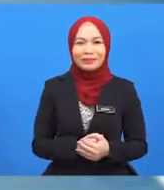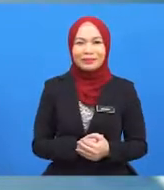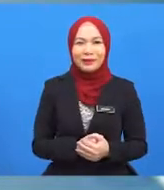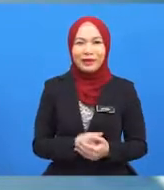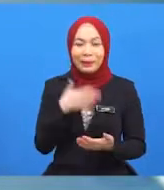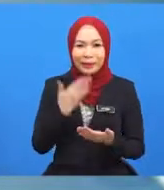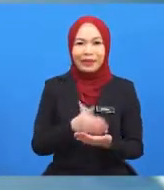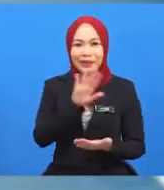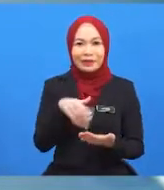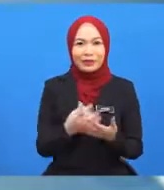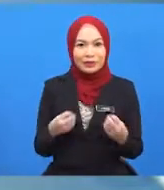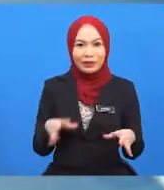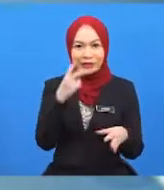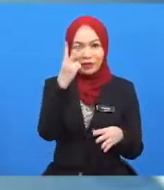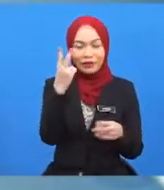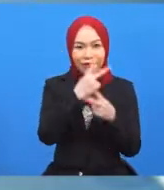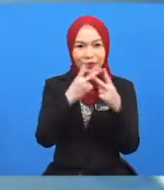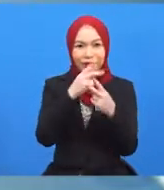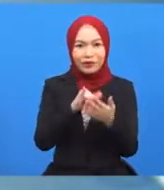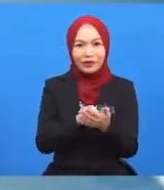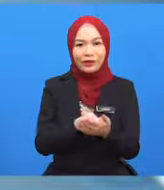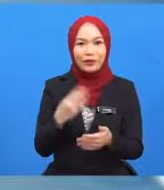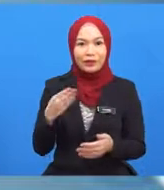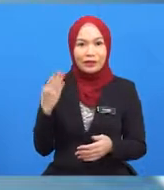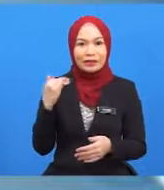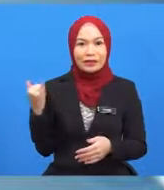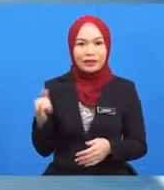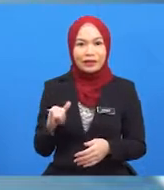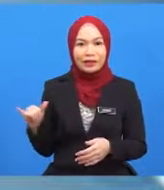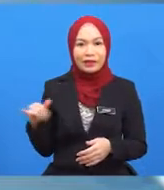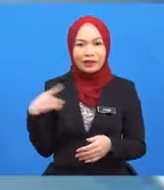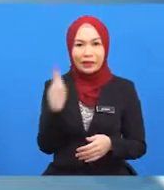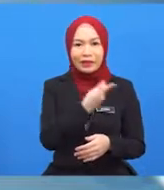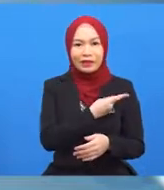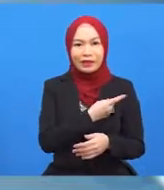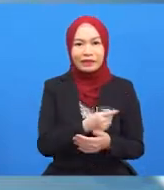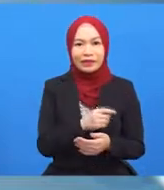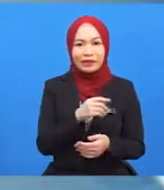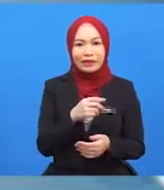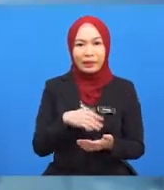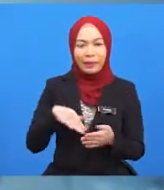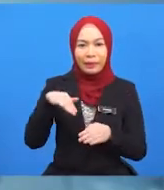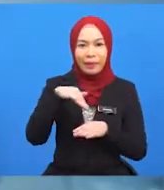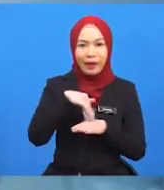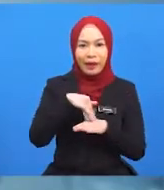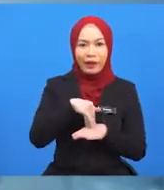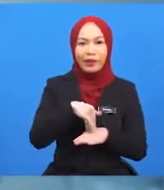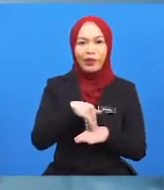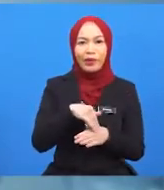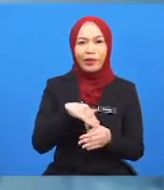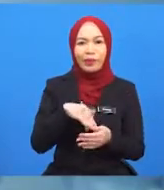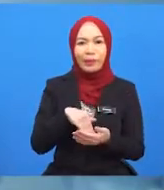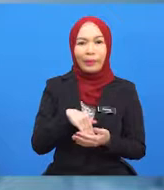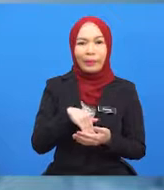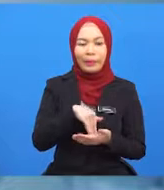tadi. Kenapakah kebiasaannya kita bangun pagi, kita perlu gosok gigi? Ya,